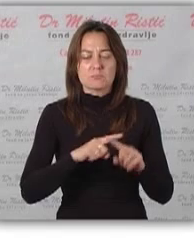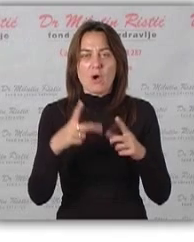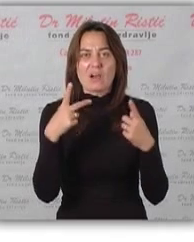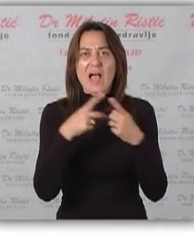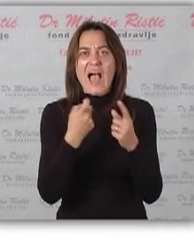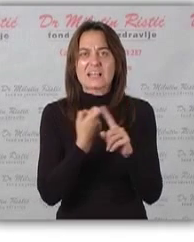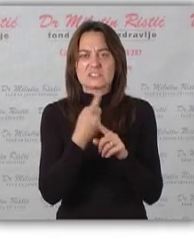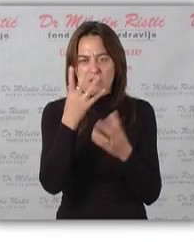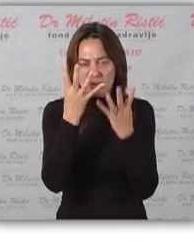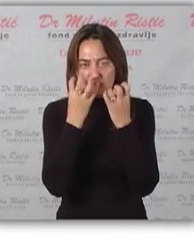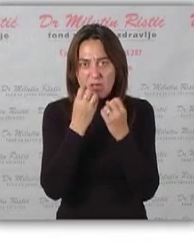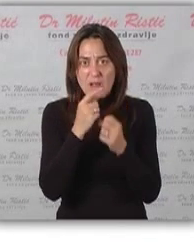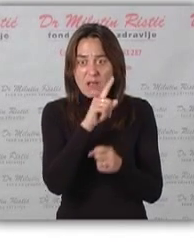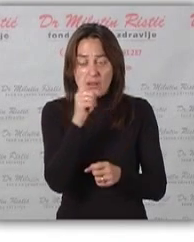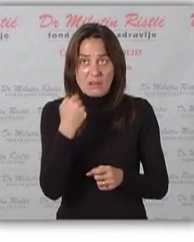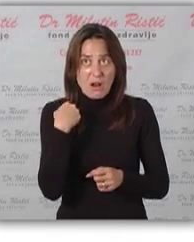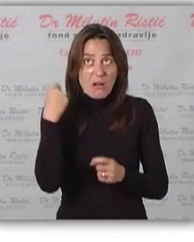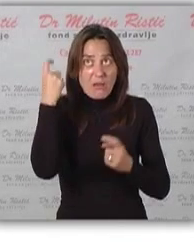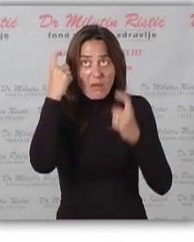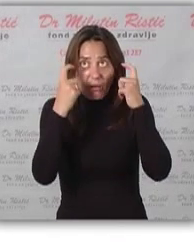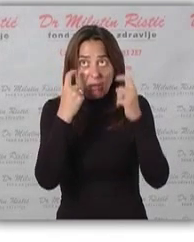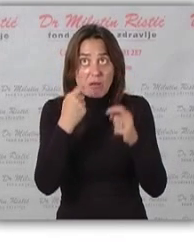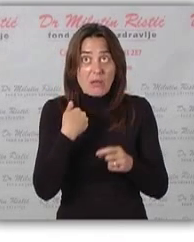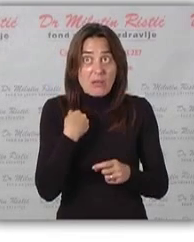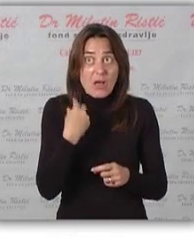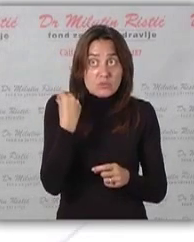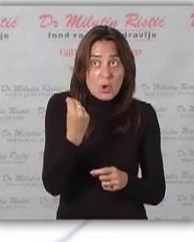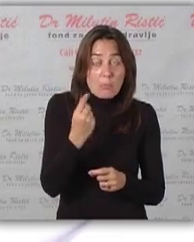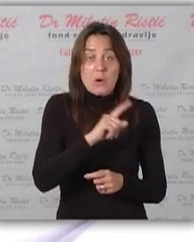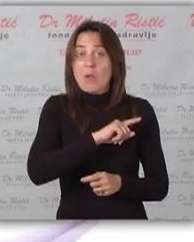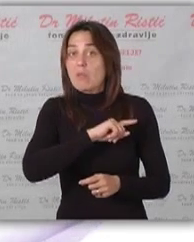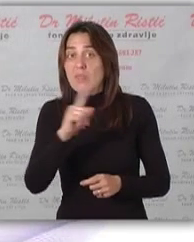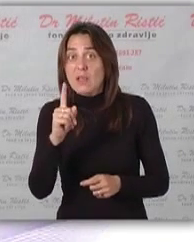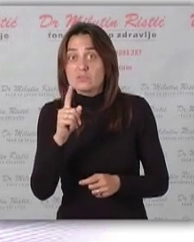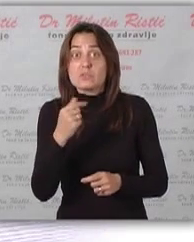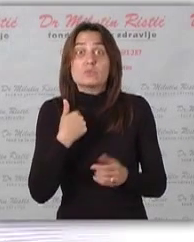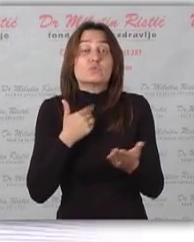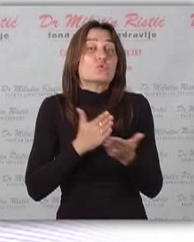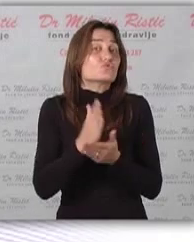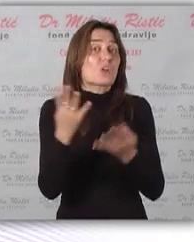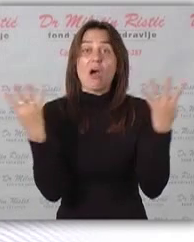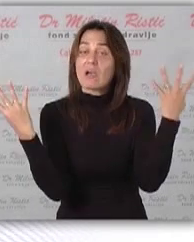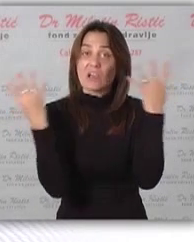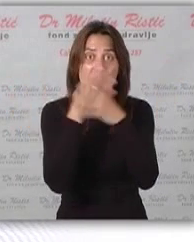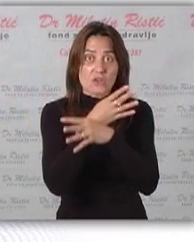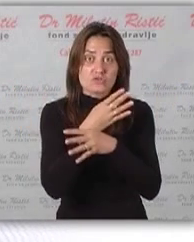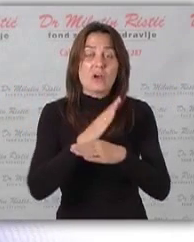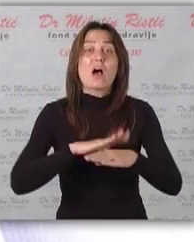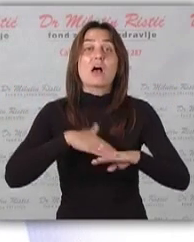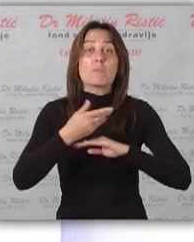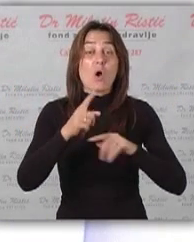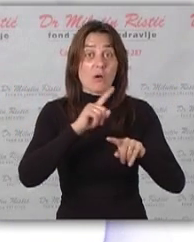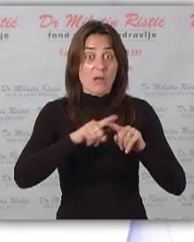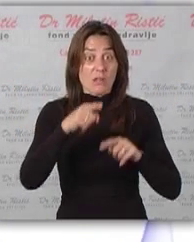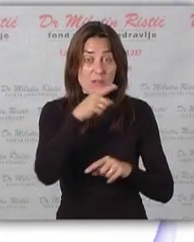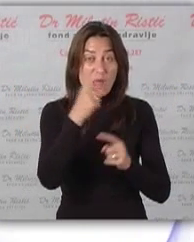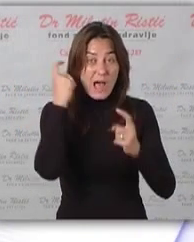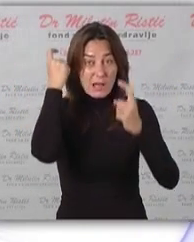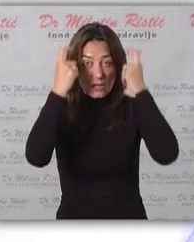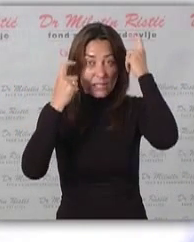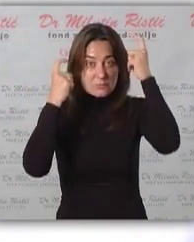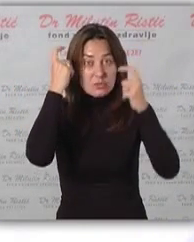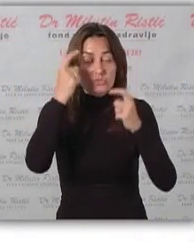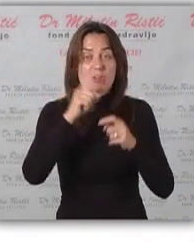vrlo anksiozan oko toga da li će ili neće to izvesti savršeno, da li će ili neće napraviti grešku, i onda zbog